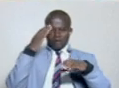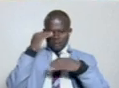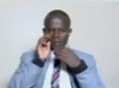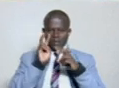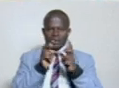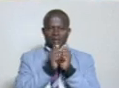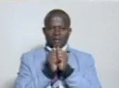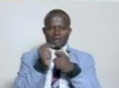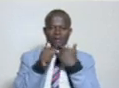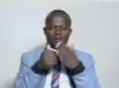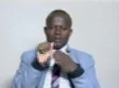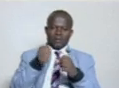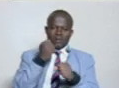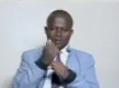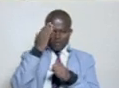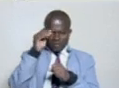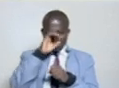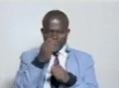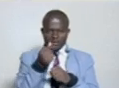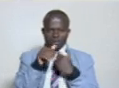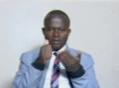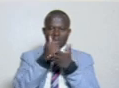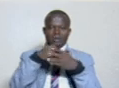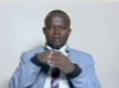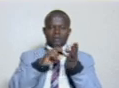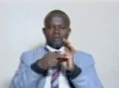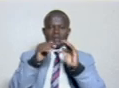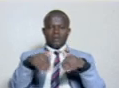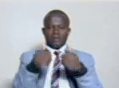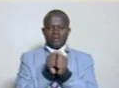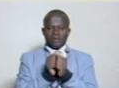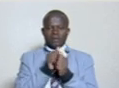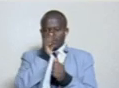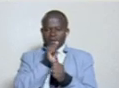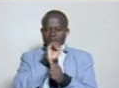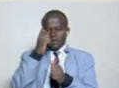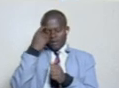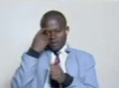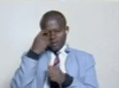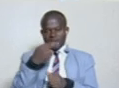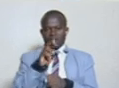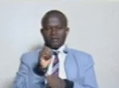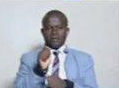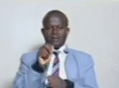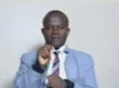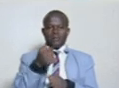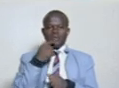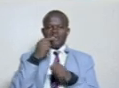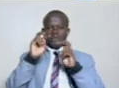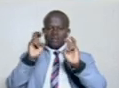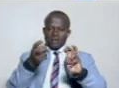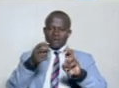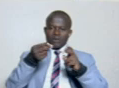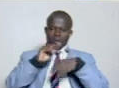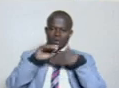hamwe icyakorwa ngo bashake amafaranga yafasha muri uyu mushinga w'ubuhinzi. Umunyamabanga mukuru wa CEPGL Herman Tuyaga avuga ko uko